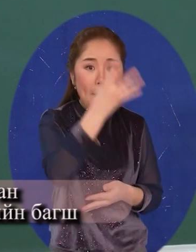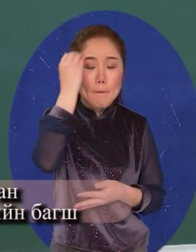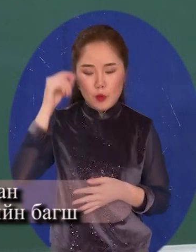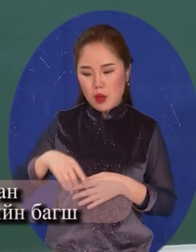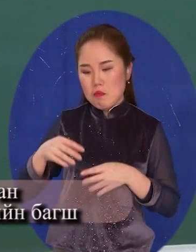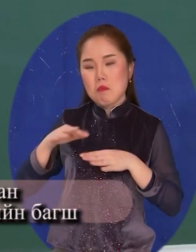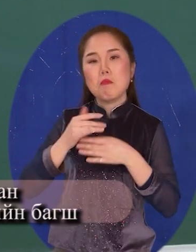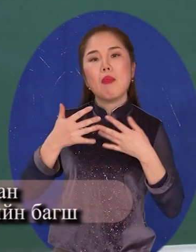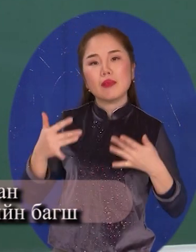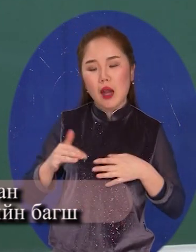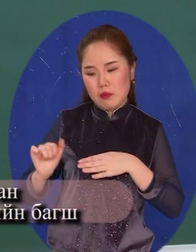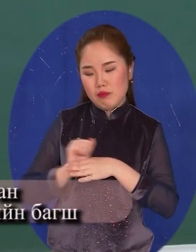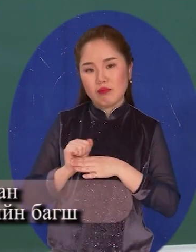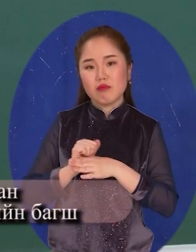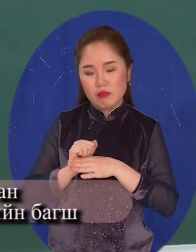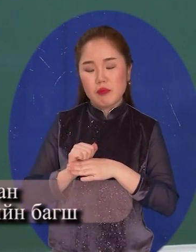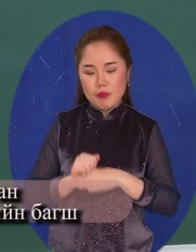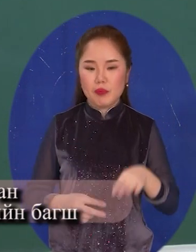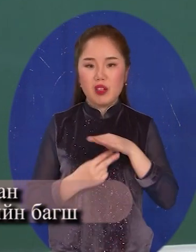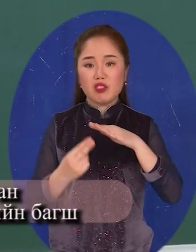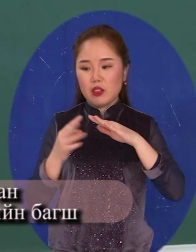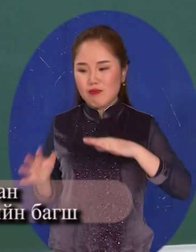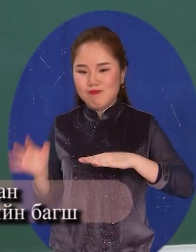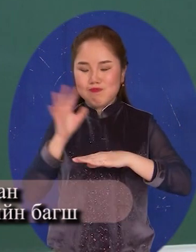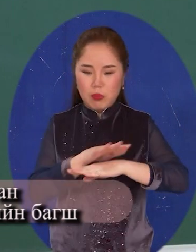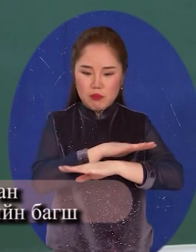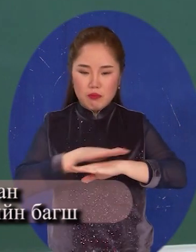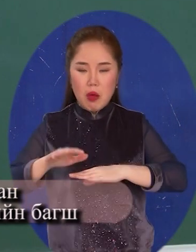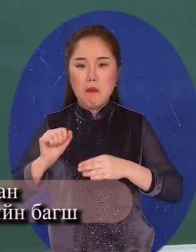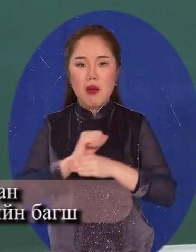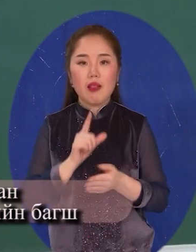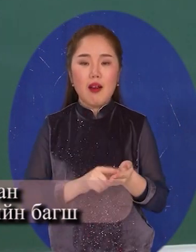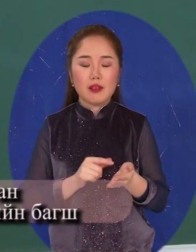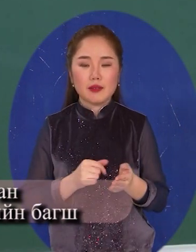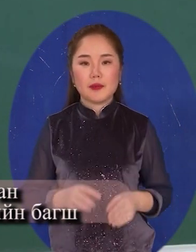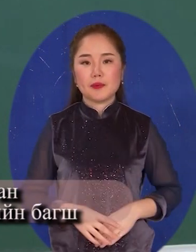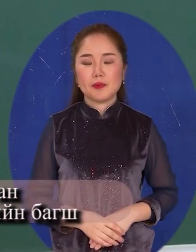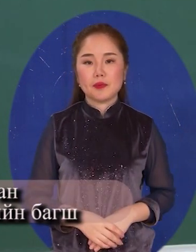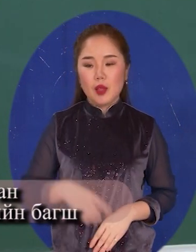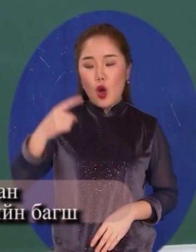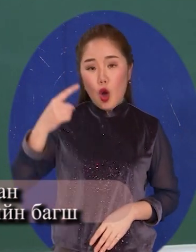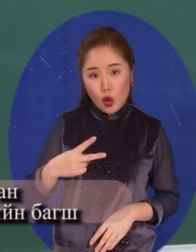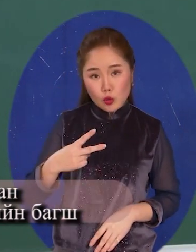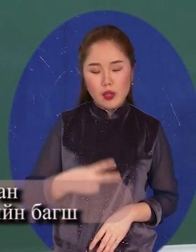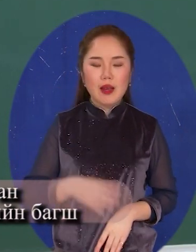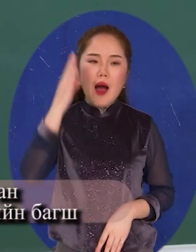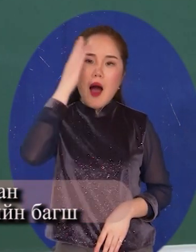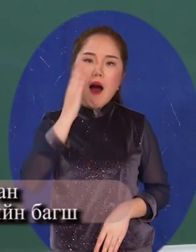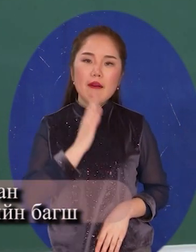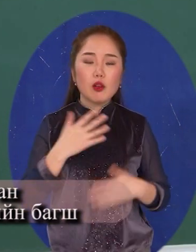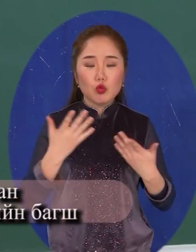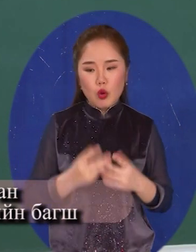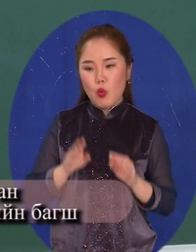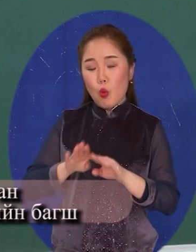кіреді дегенді көріп, біліп, сабақ жабдықтарыңды толықтап, үстел үстіне шығарып, дайын отыруларың керек. Екіншіде, ата-аналар